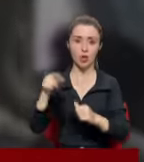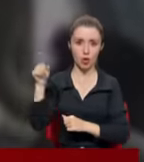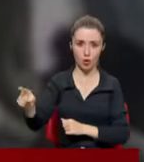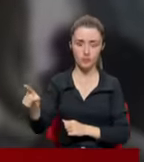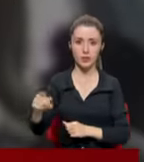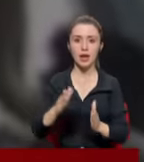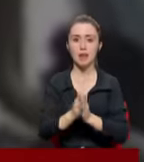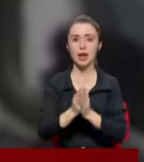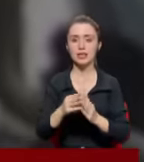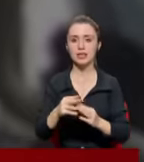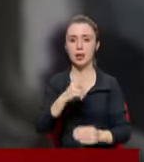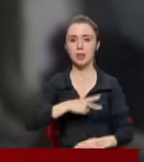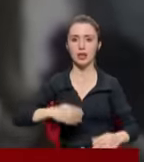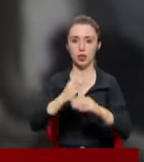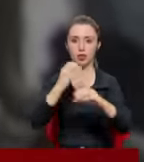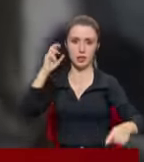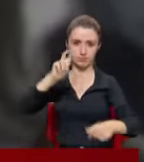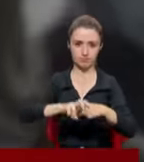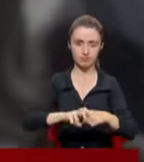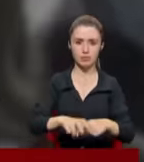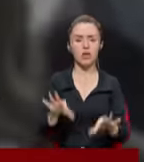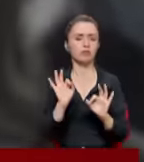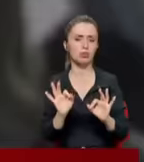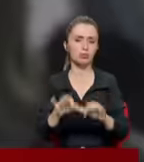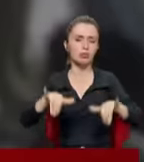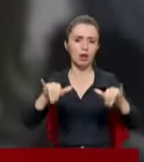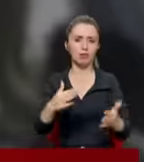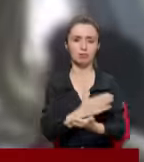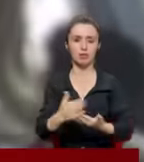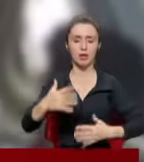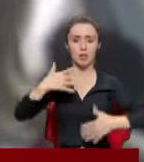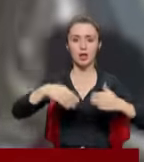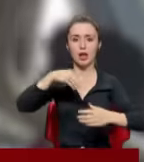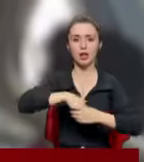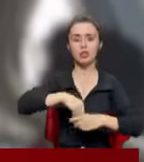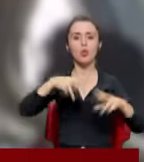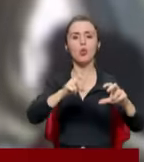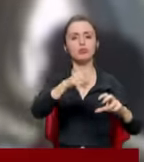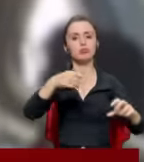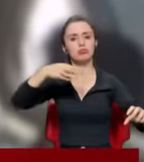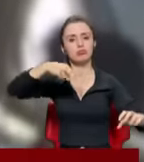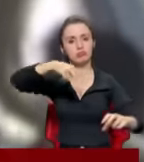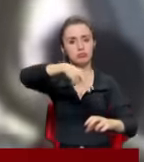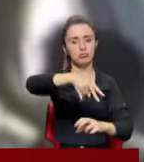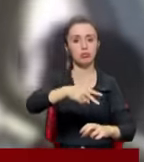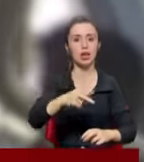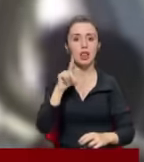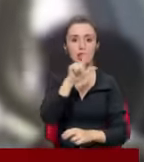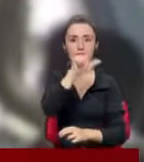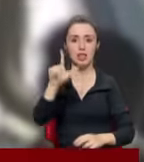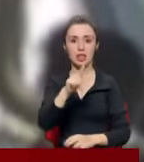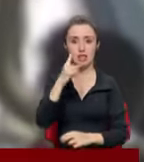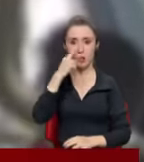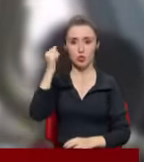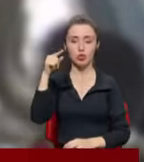Polat Mersin'de Belediye otobüsüne Bindiler her zaman yaptıkları gibi engelliler için ayrılan bölüme yöneldiler bir lisede müdür olan